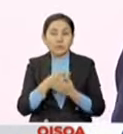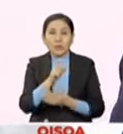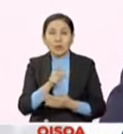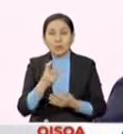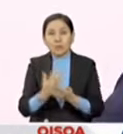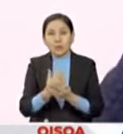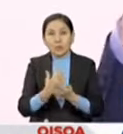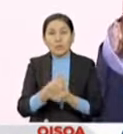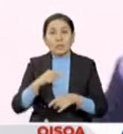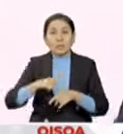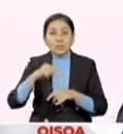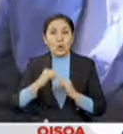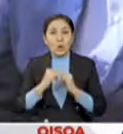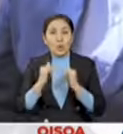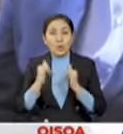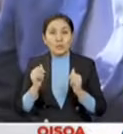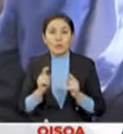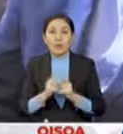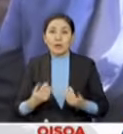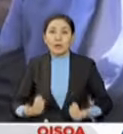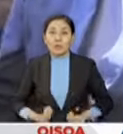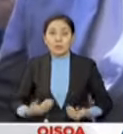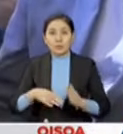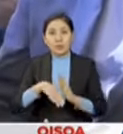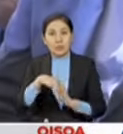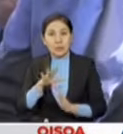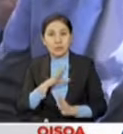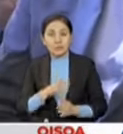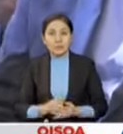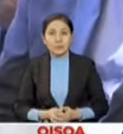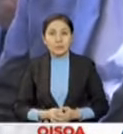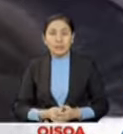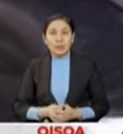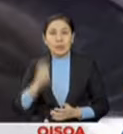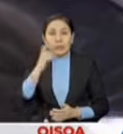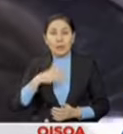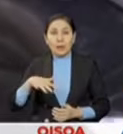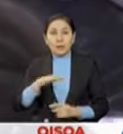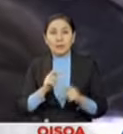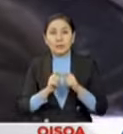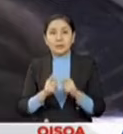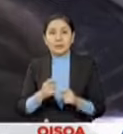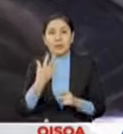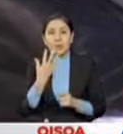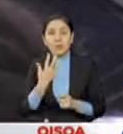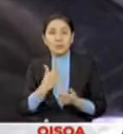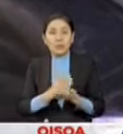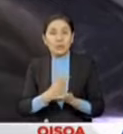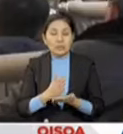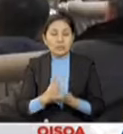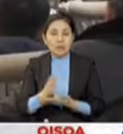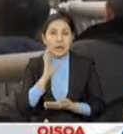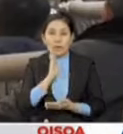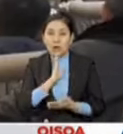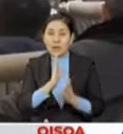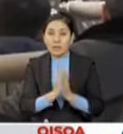daromadlari sezilarli darajada ko'paydi va turmush darajasi yanada yaxshilandi. Mahallalarda tashkil etilgan beshlik tizimi orqali